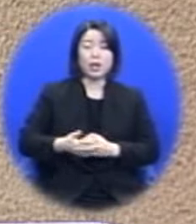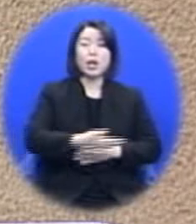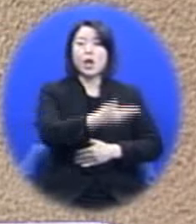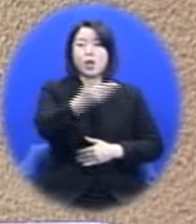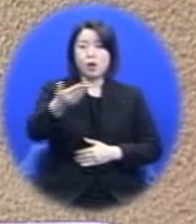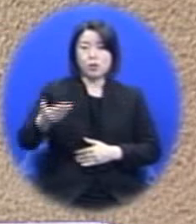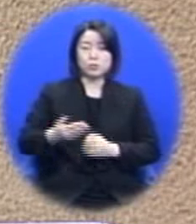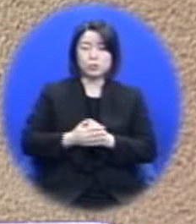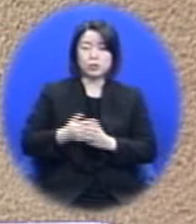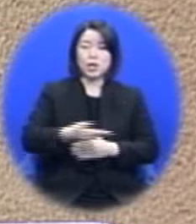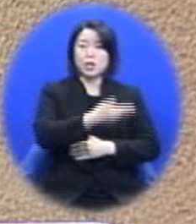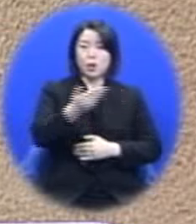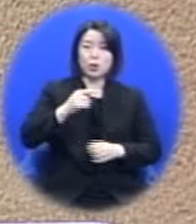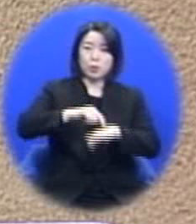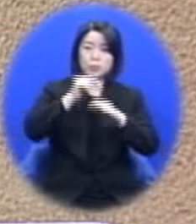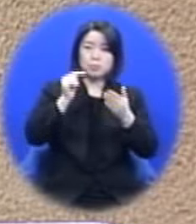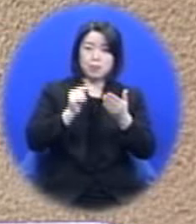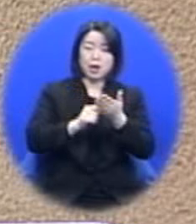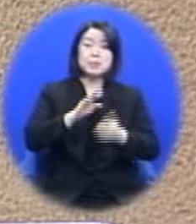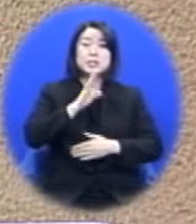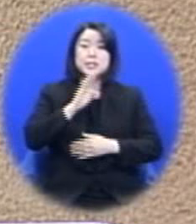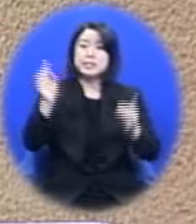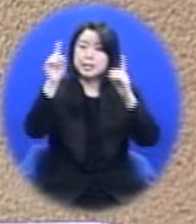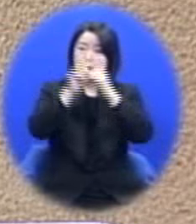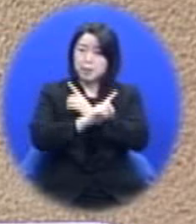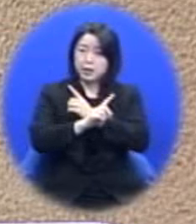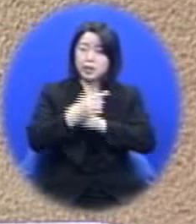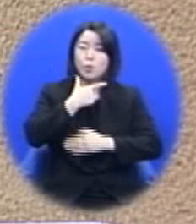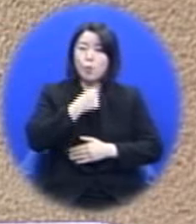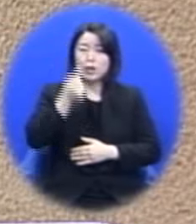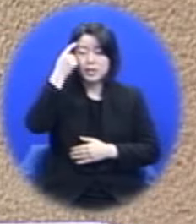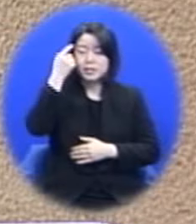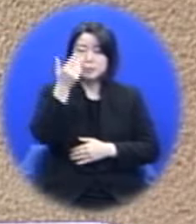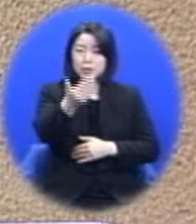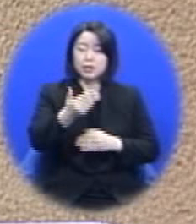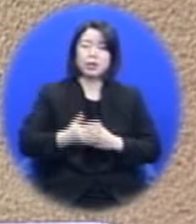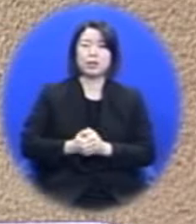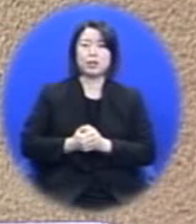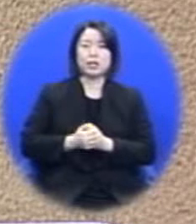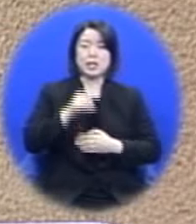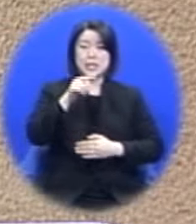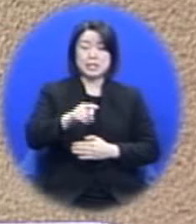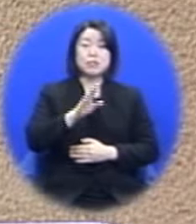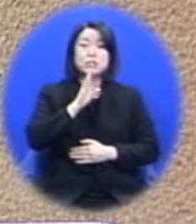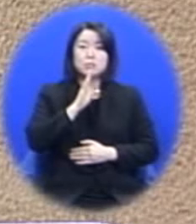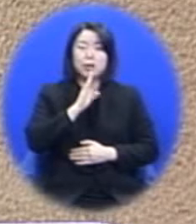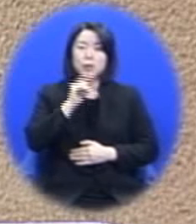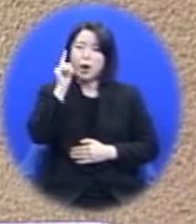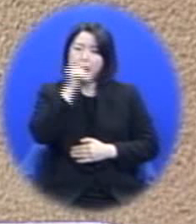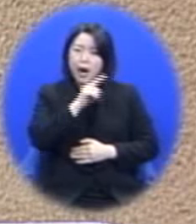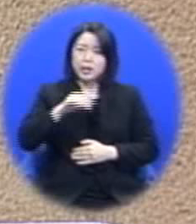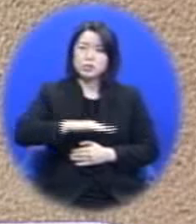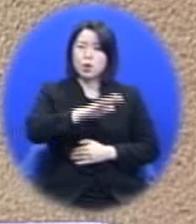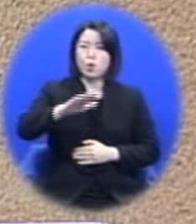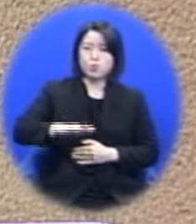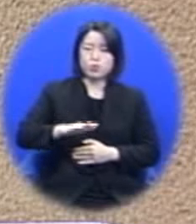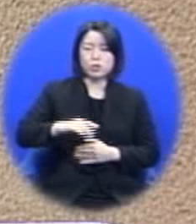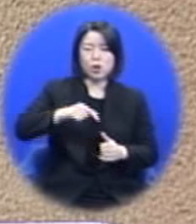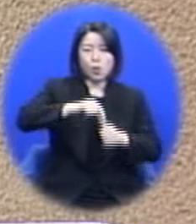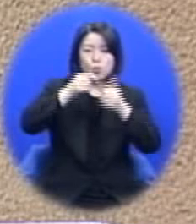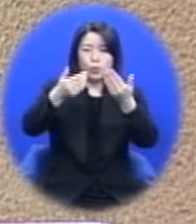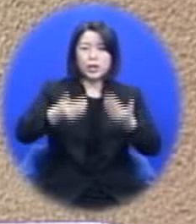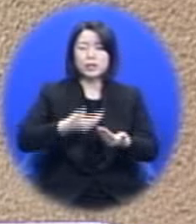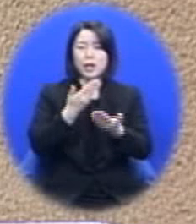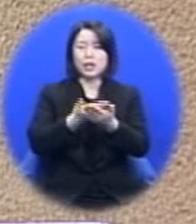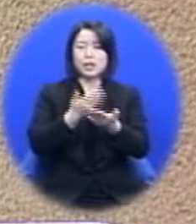여러분은 여러분의 마음이 진짜 바뀌기를 원하십니까? 이것이 바로 악에서 우리를 구원해 달라고 하는